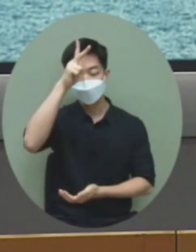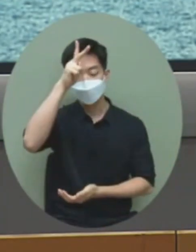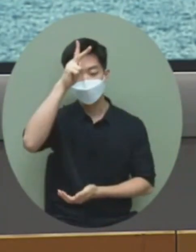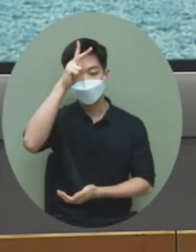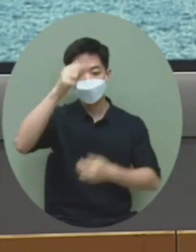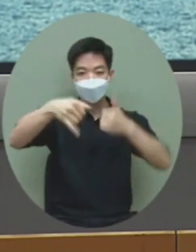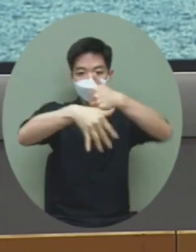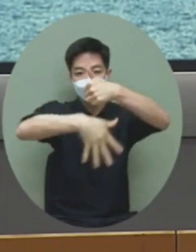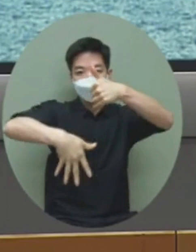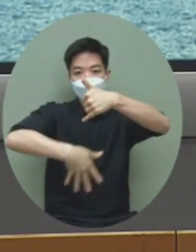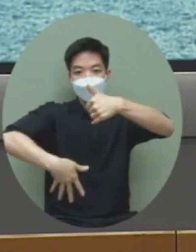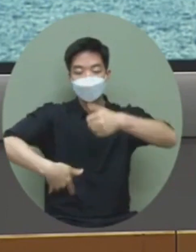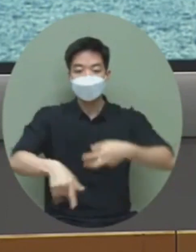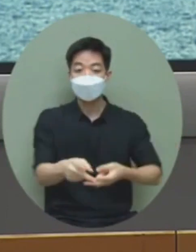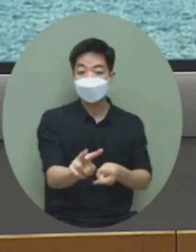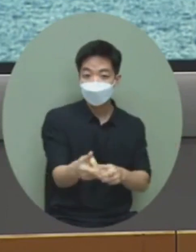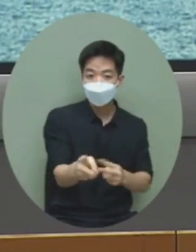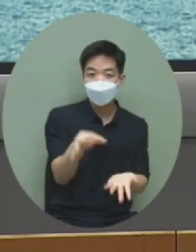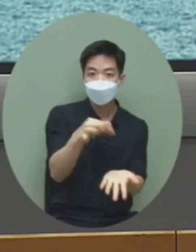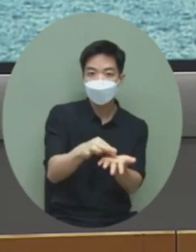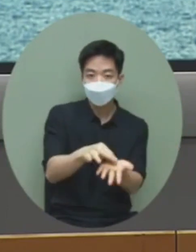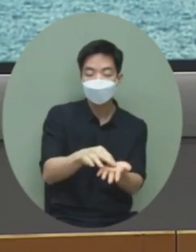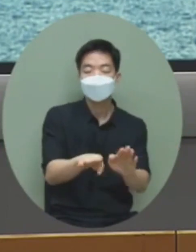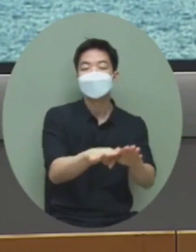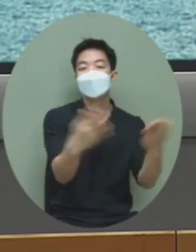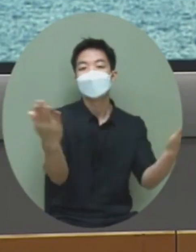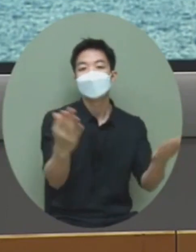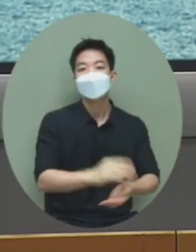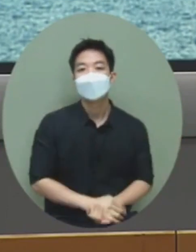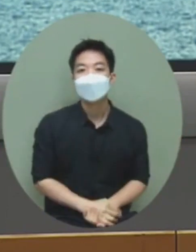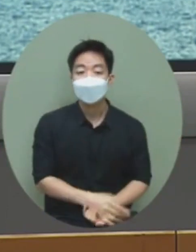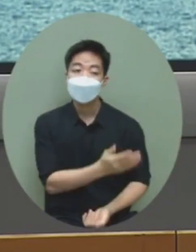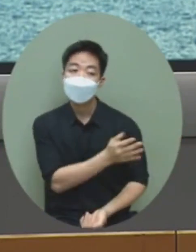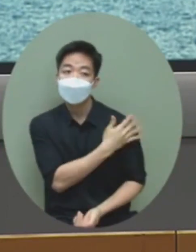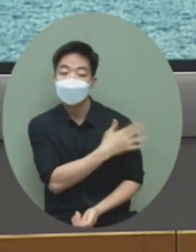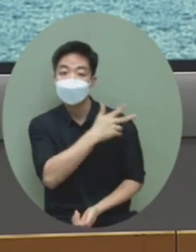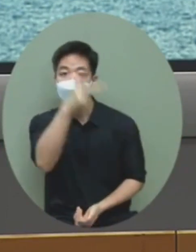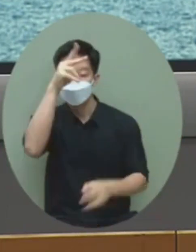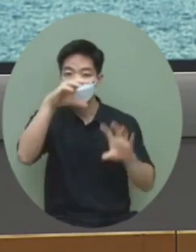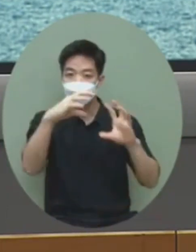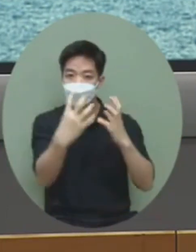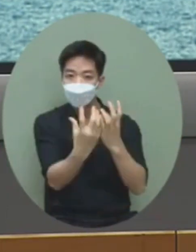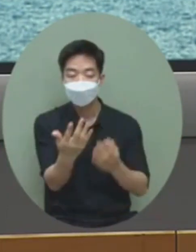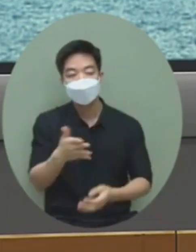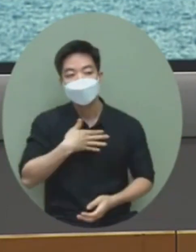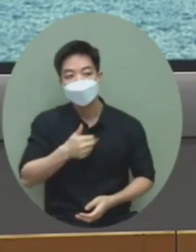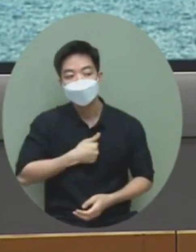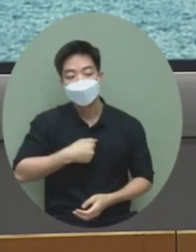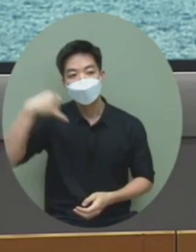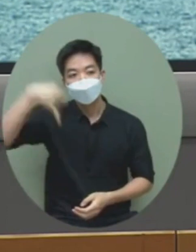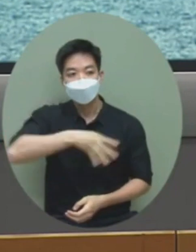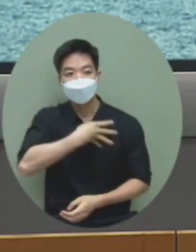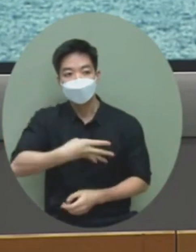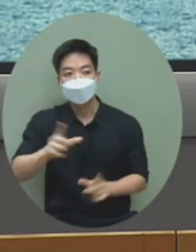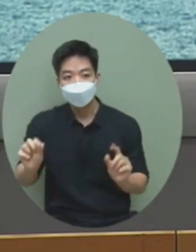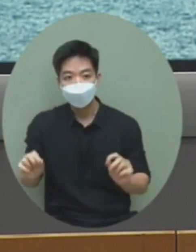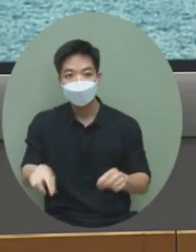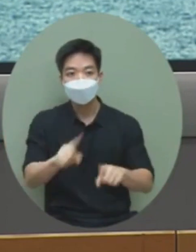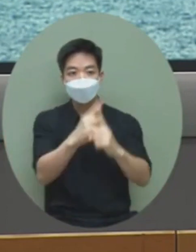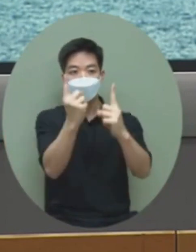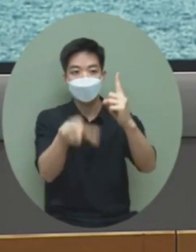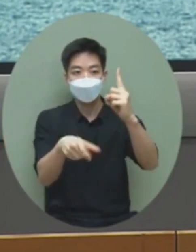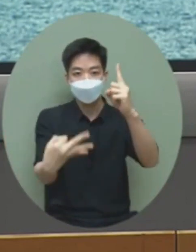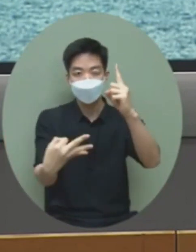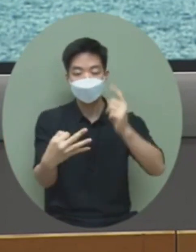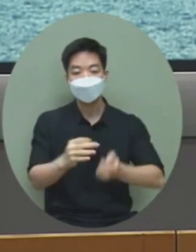点将会重开，而有关的部门呢是着手会准备是下个星期四，即是十一月三日呢